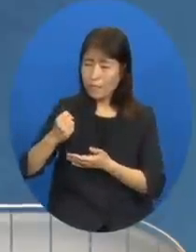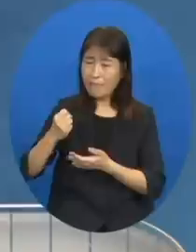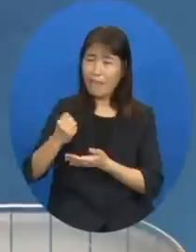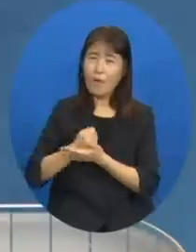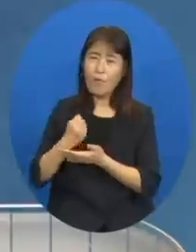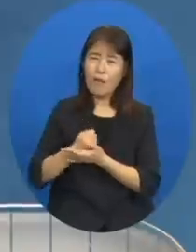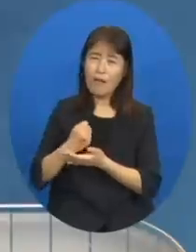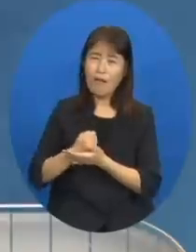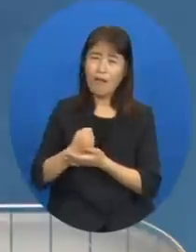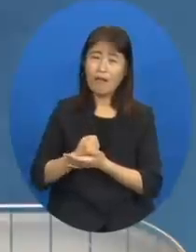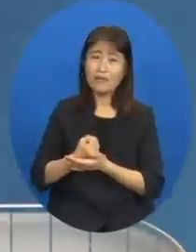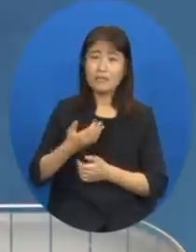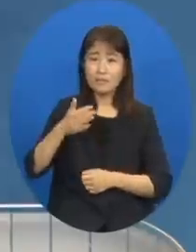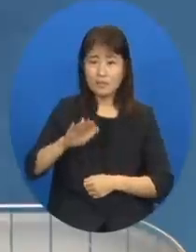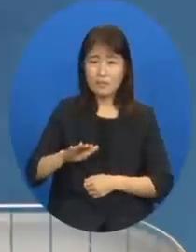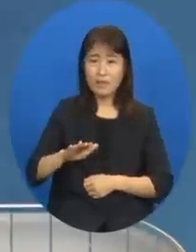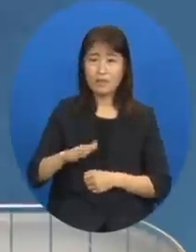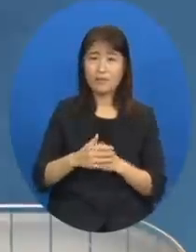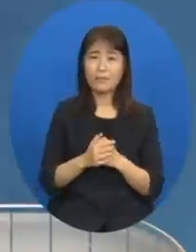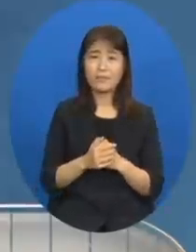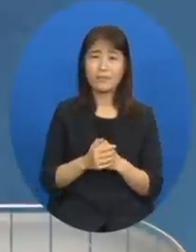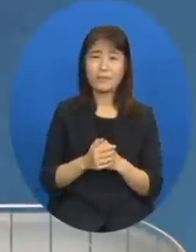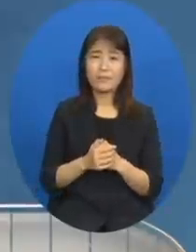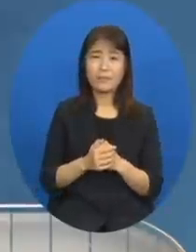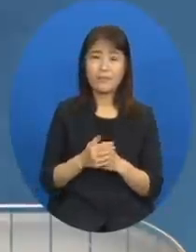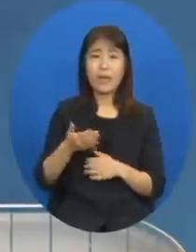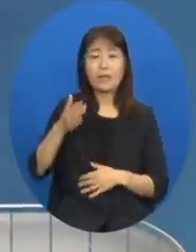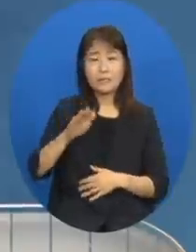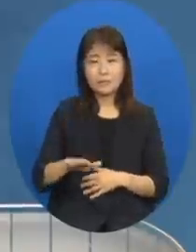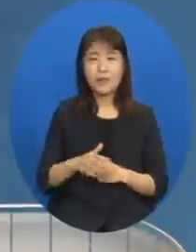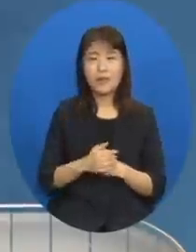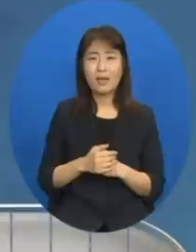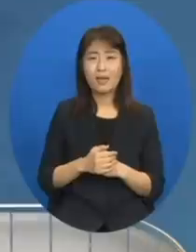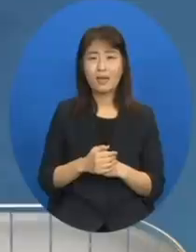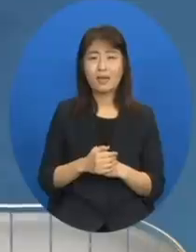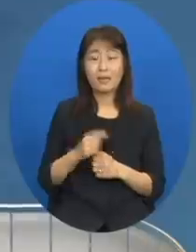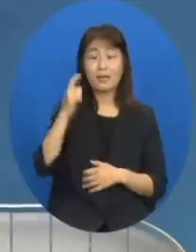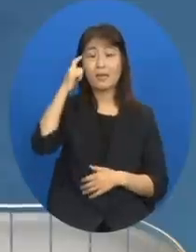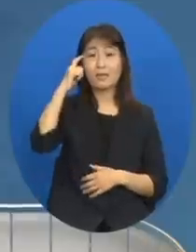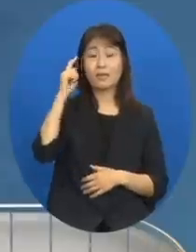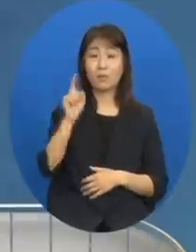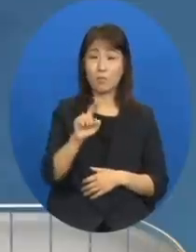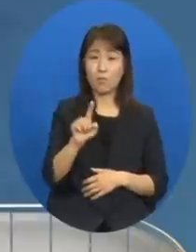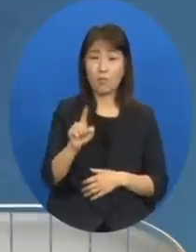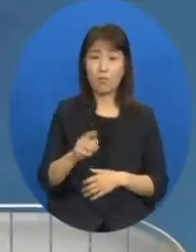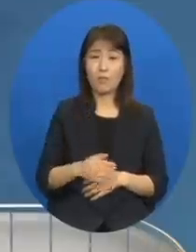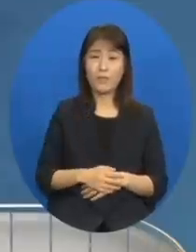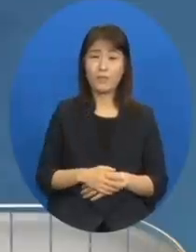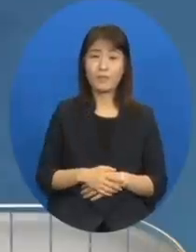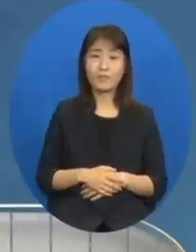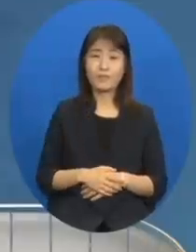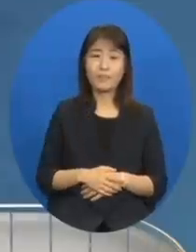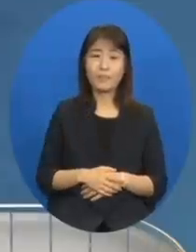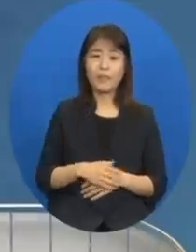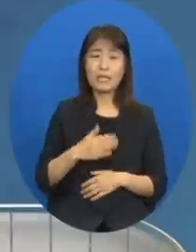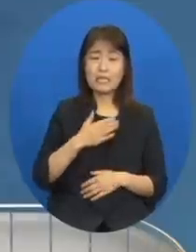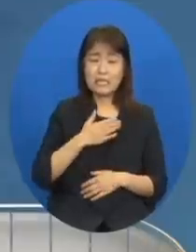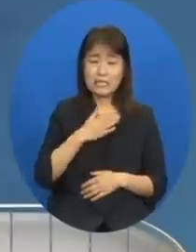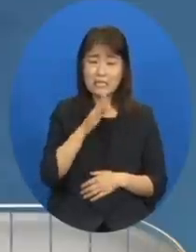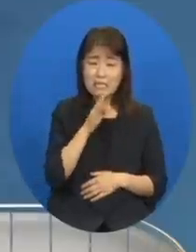적응하는게 쉽지 않기도 했었습니다 그렇지만 금방 깨달았어요 아 내가 이제